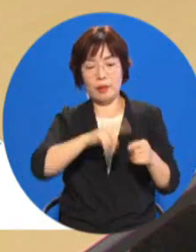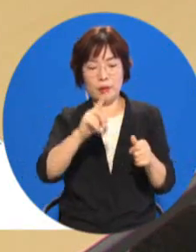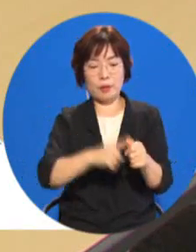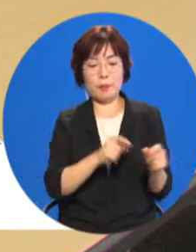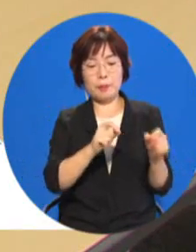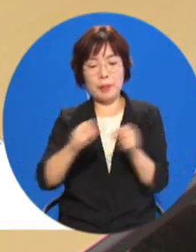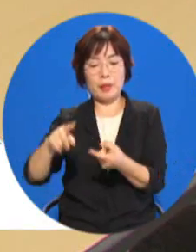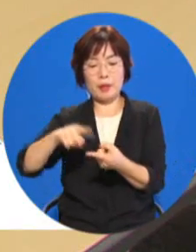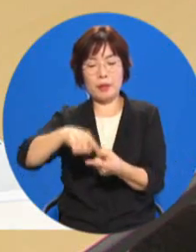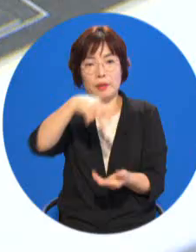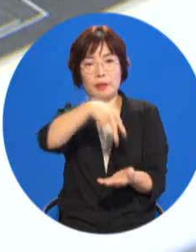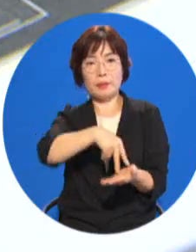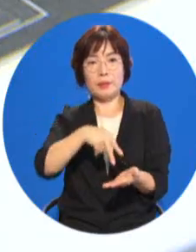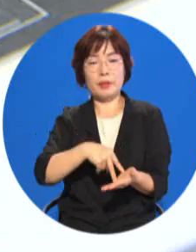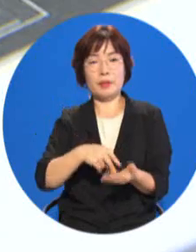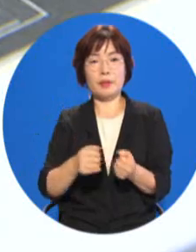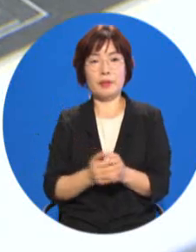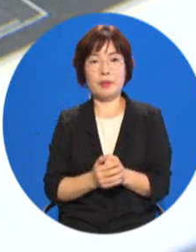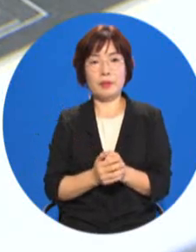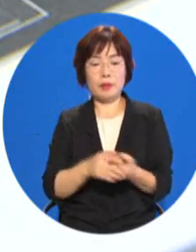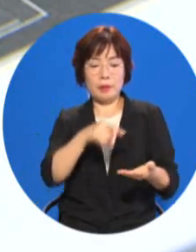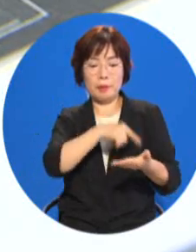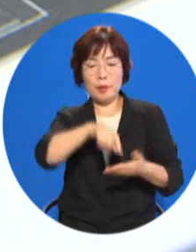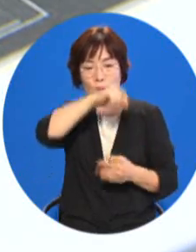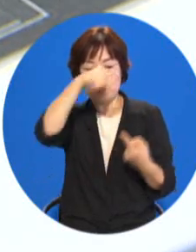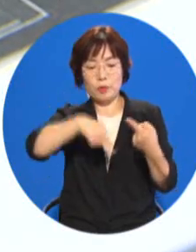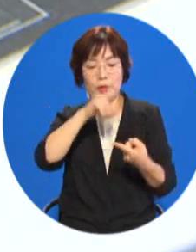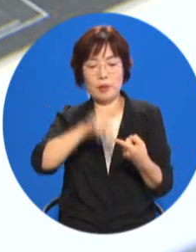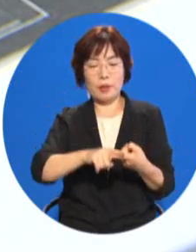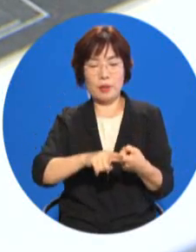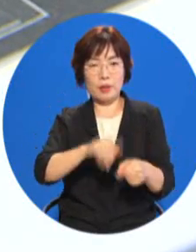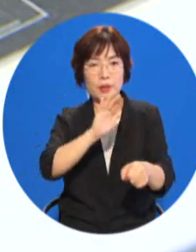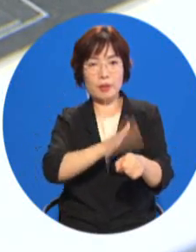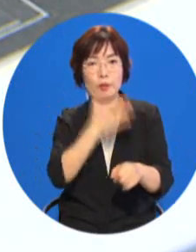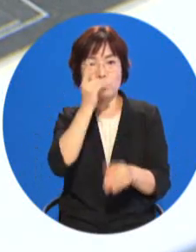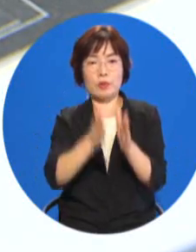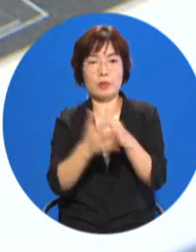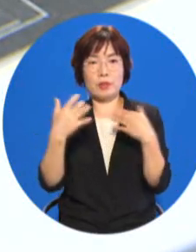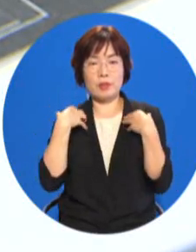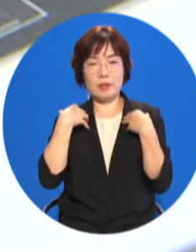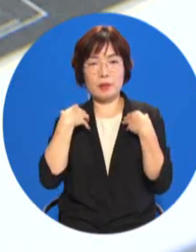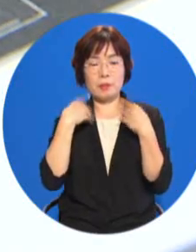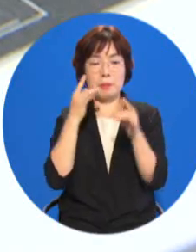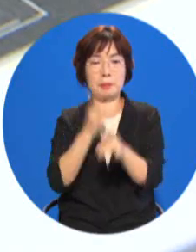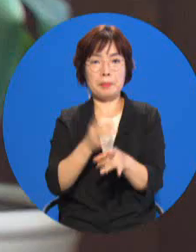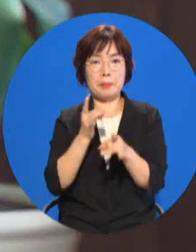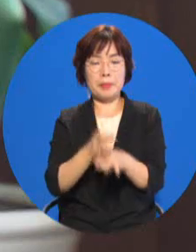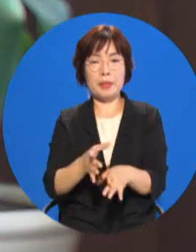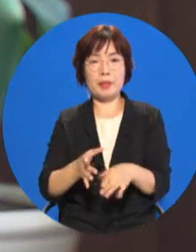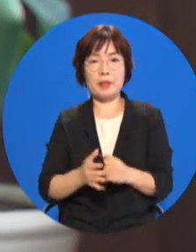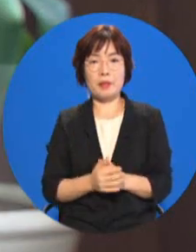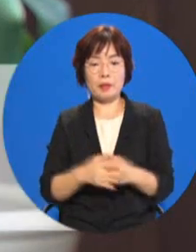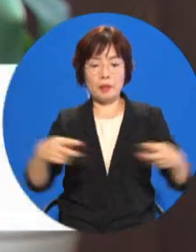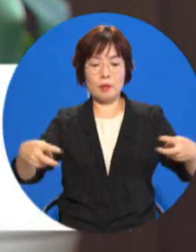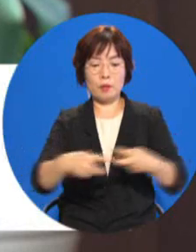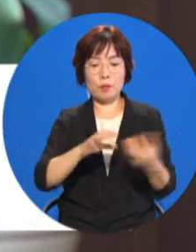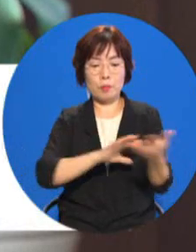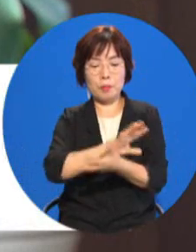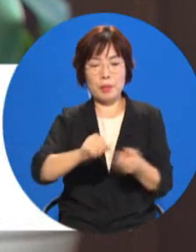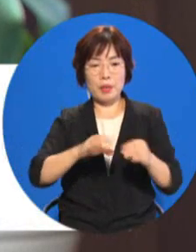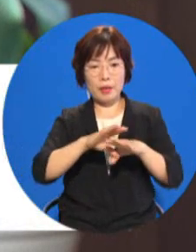연장됐다는 입장입니다. 적자 운영에 대한 귀책 사유가 순천시에 있다고 반박하고 있습니다. 교통대란